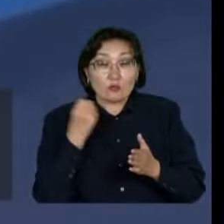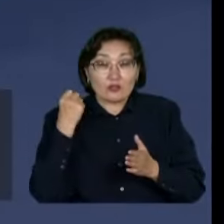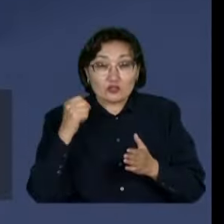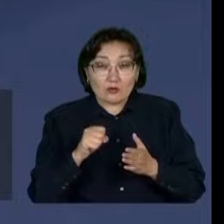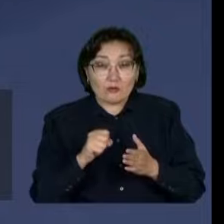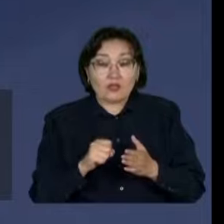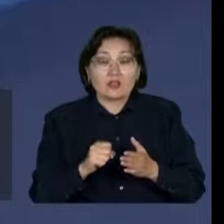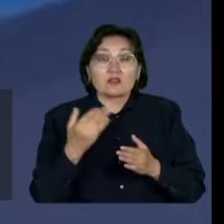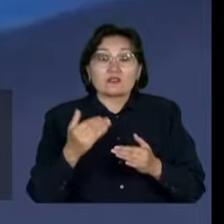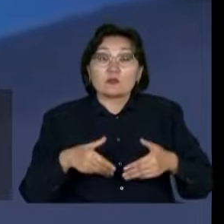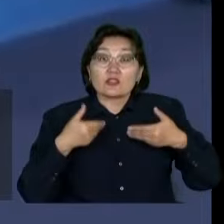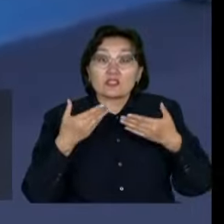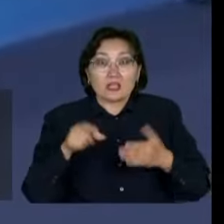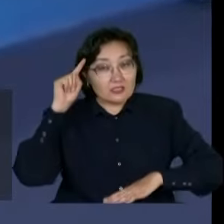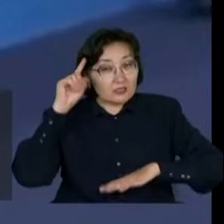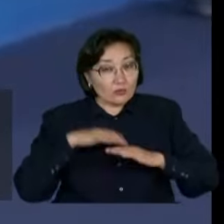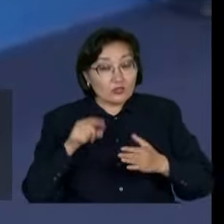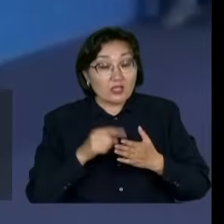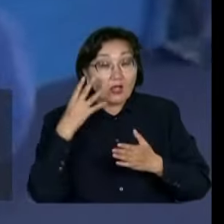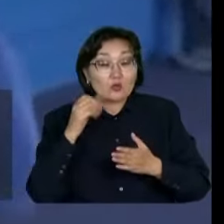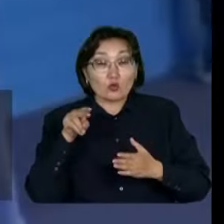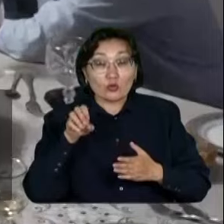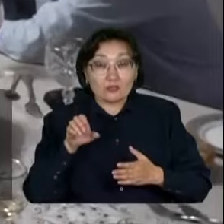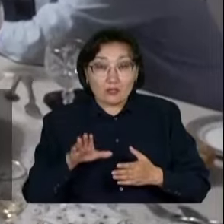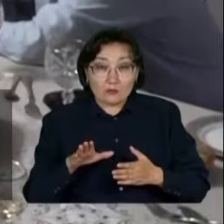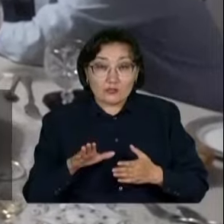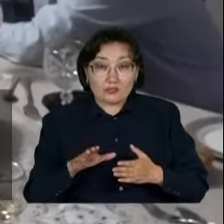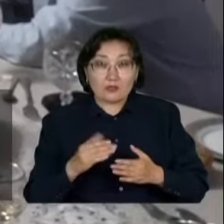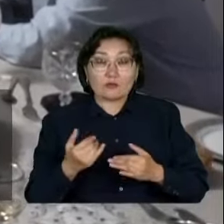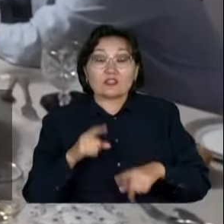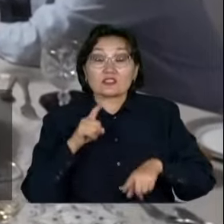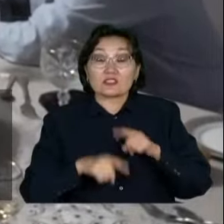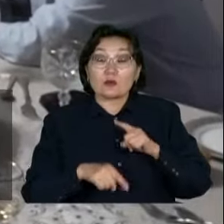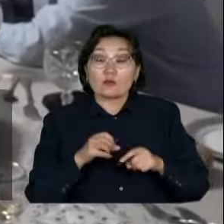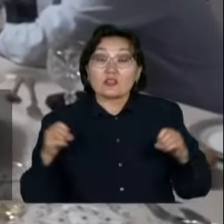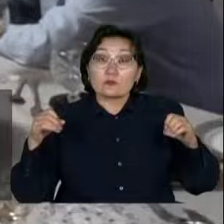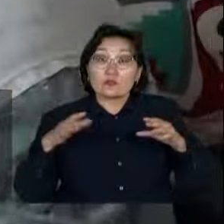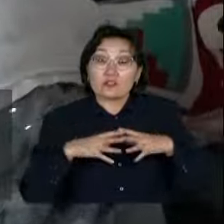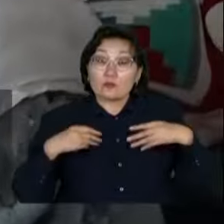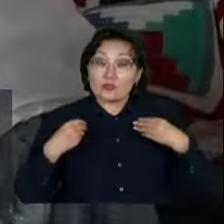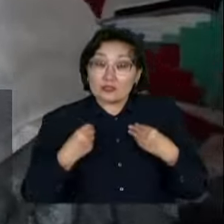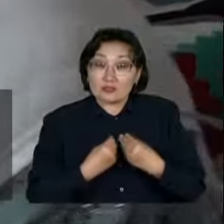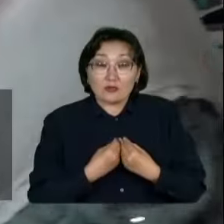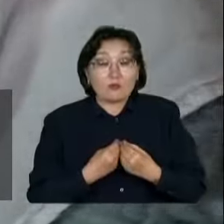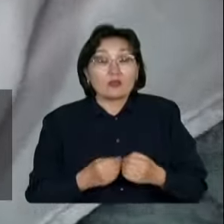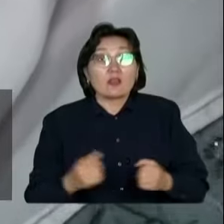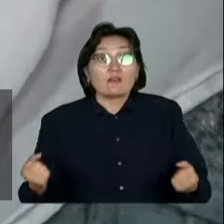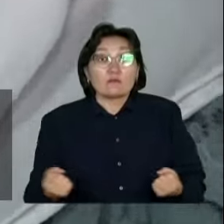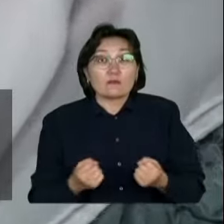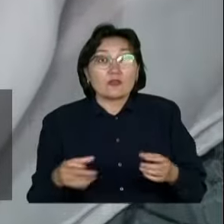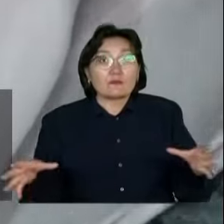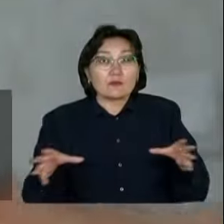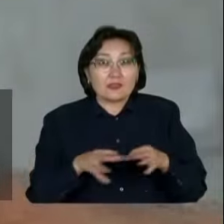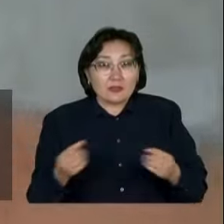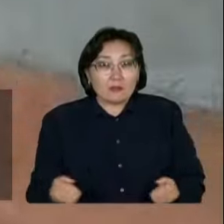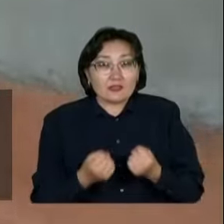С триумфом его поздравил аким Алматы Ербулат Досаев. А родные и близкие собрались в семейном круге, чтобы вместе поболеть за Гусмана.